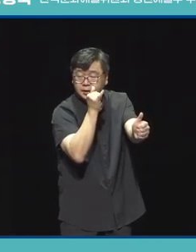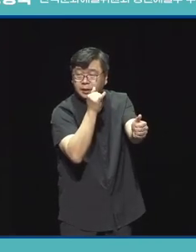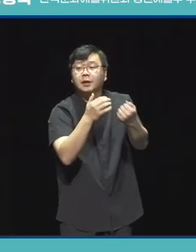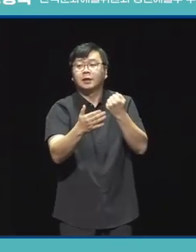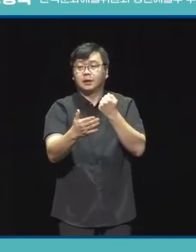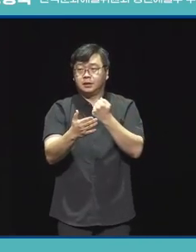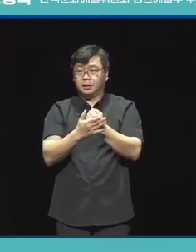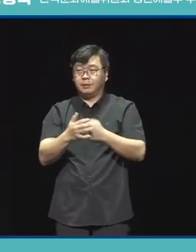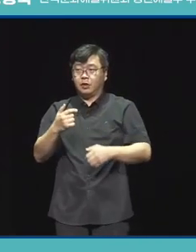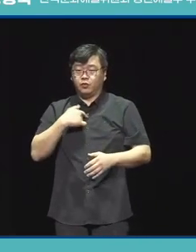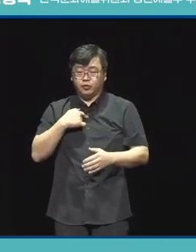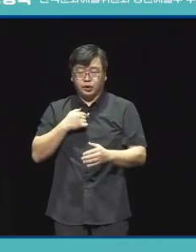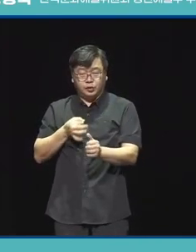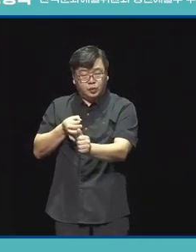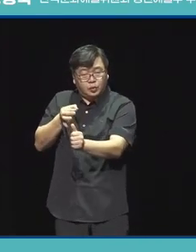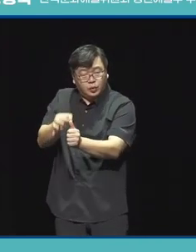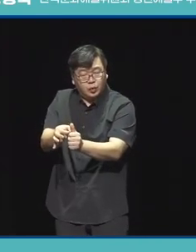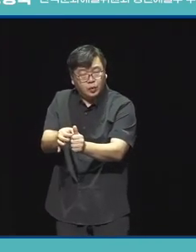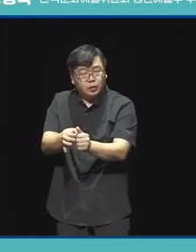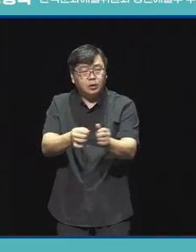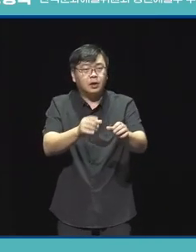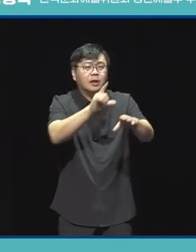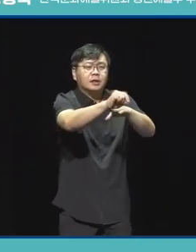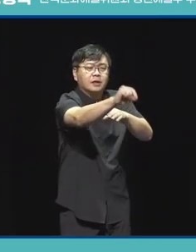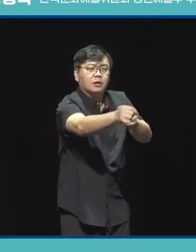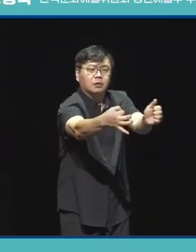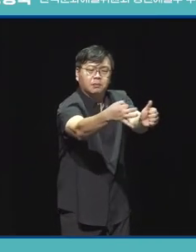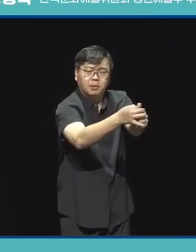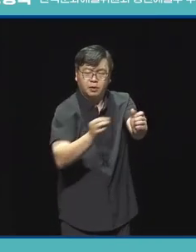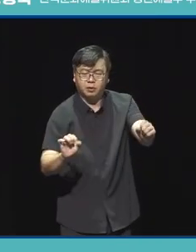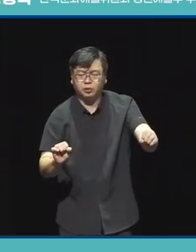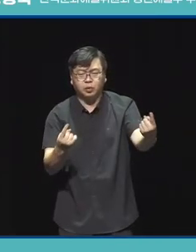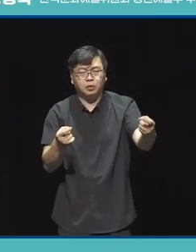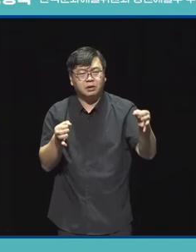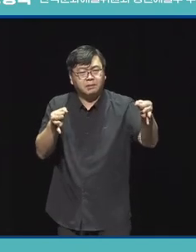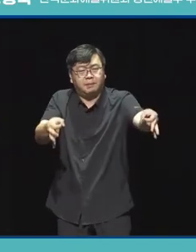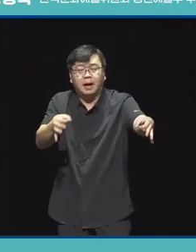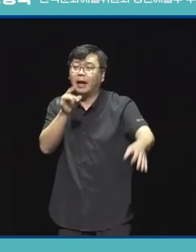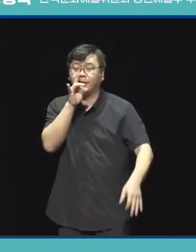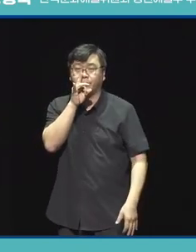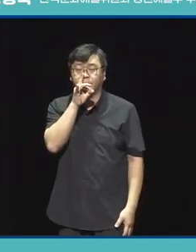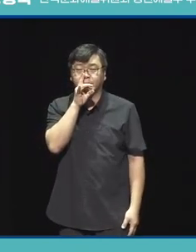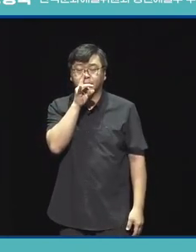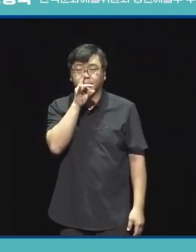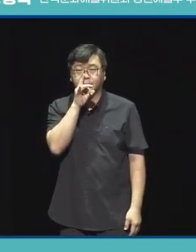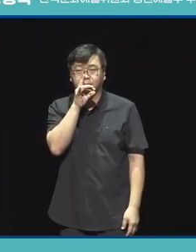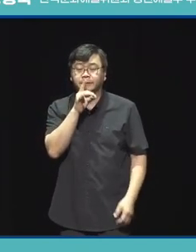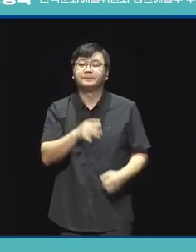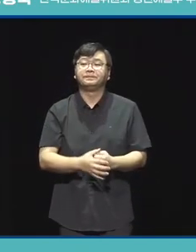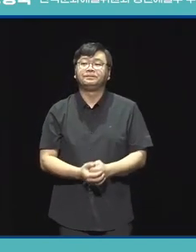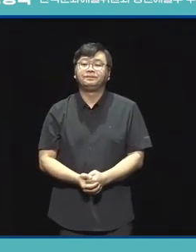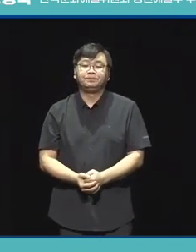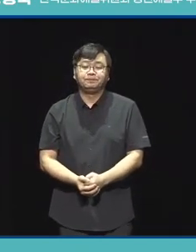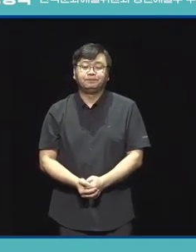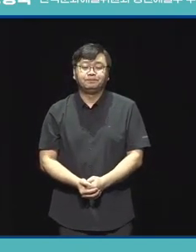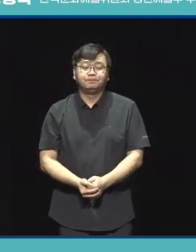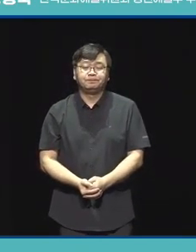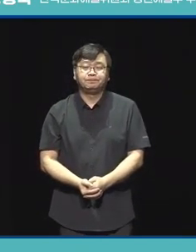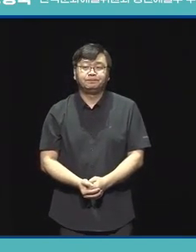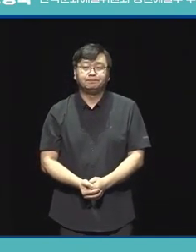공연예술제와 중복지원될 수 없다라는 그런 저항을 명시하고 있습니다 그래서 그런